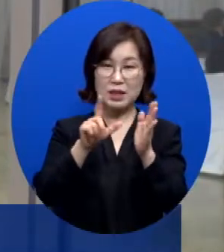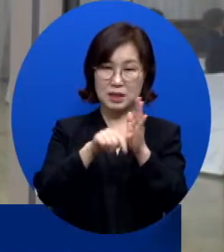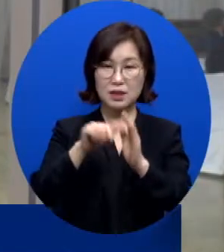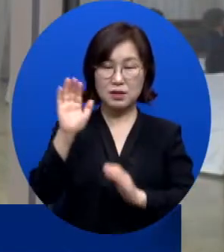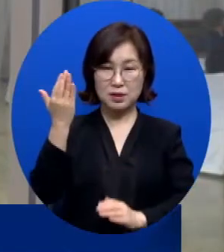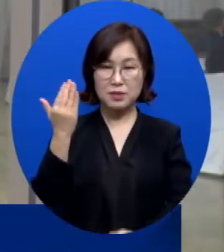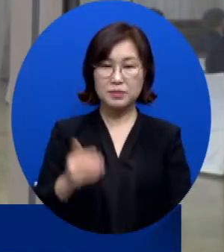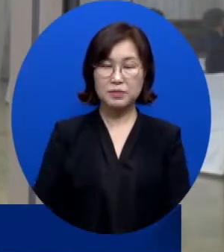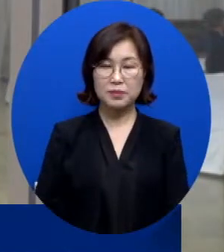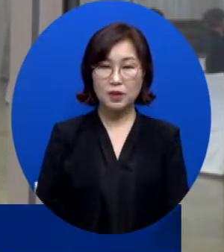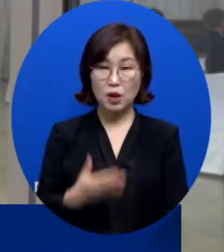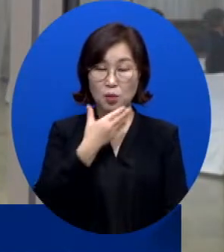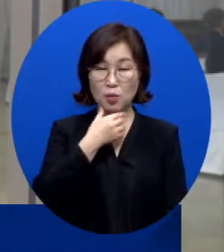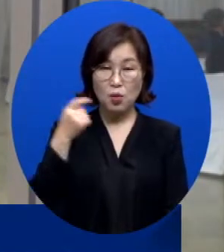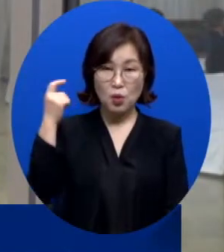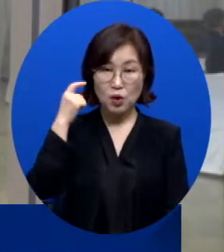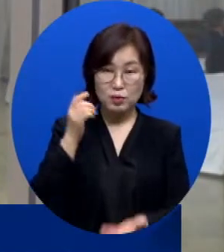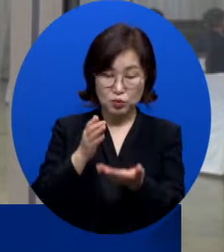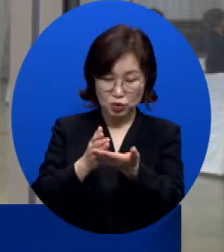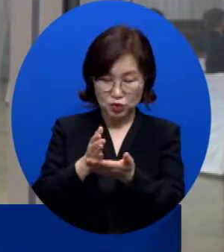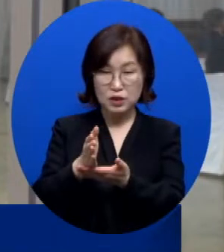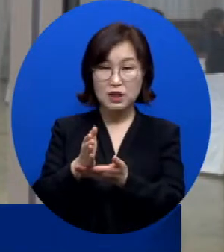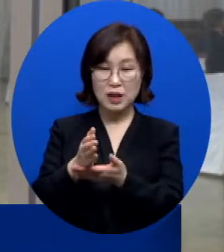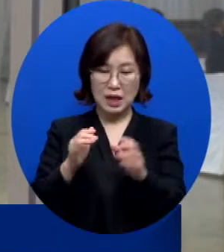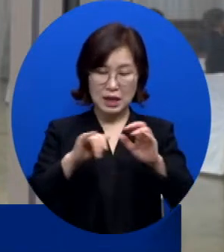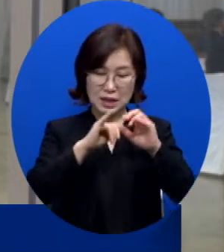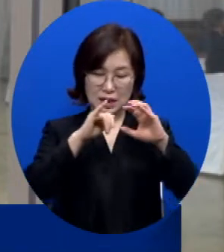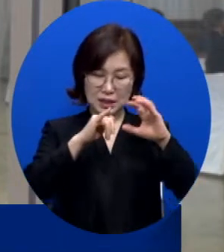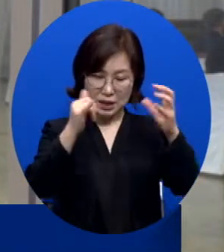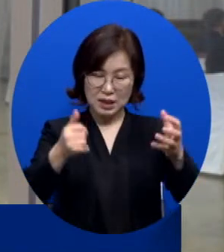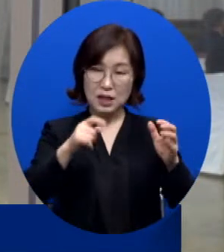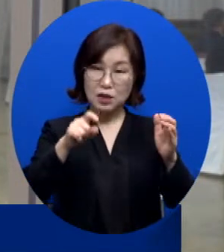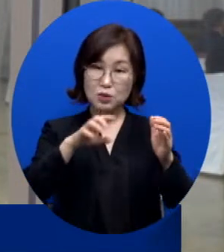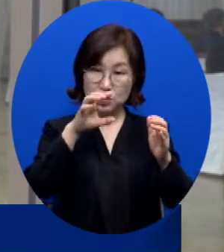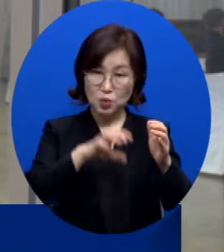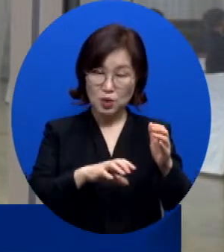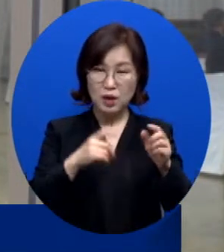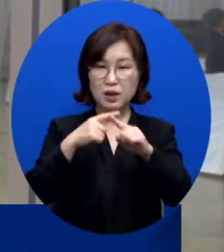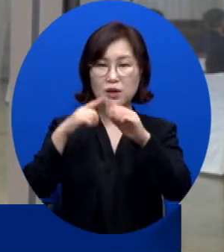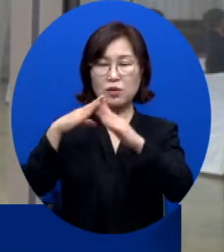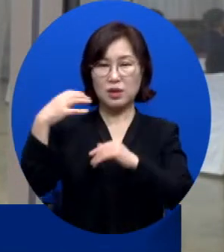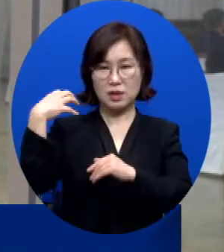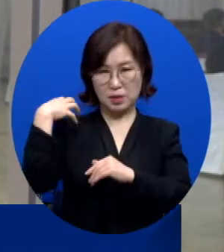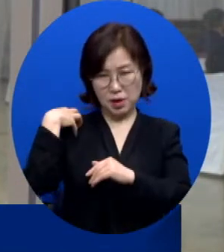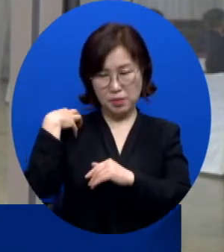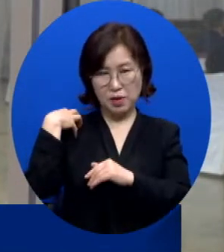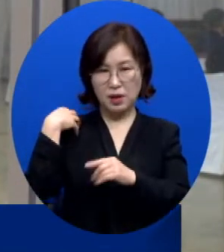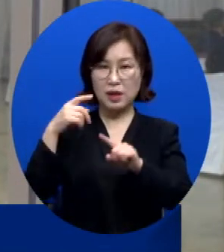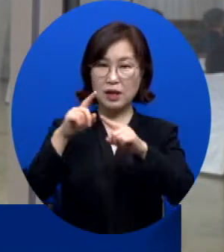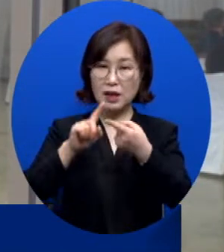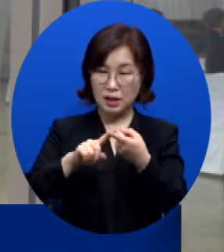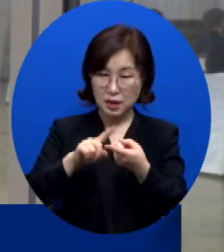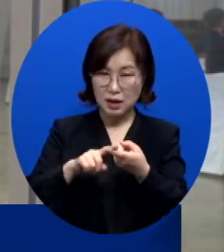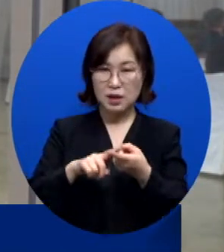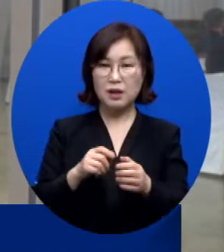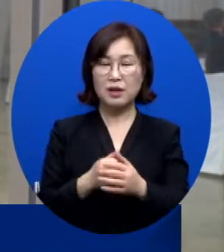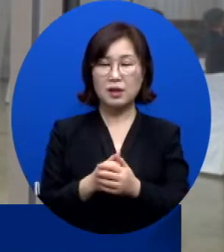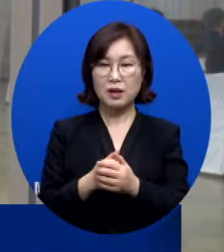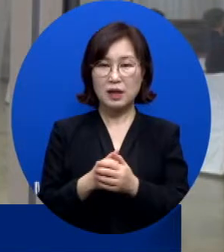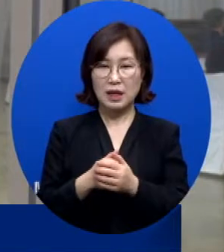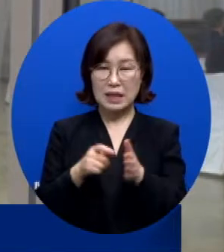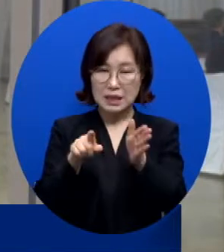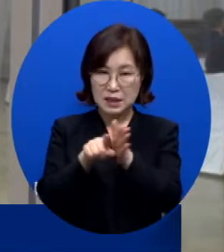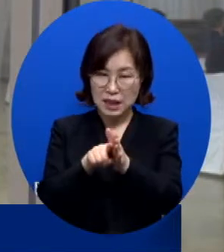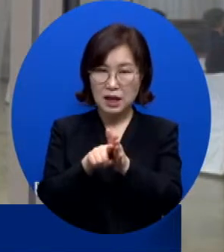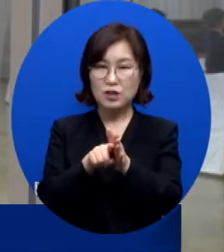복음주의 교회들이 어떻게 세상 속에 교회의 사명을 감당할 수 있을 것인가에 대하여